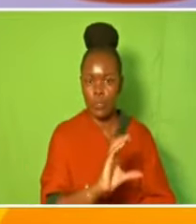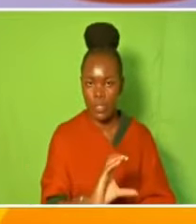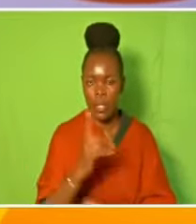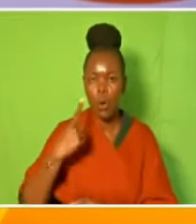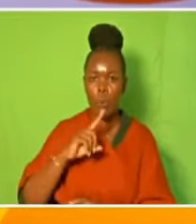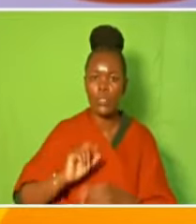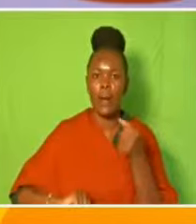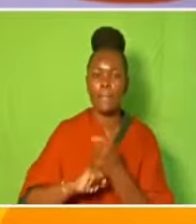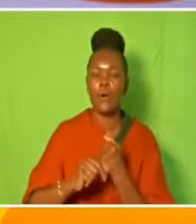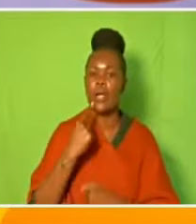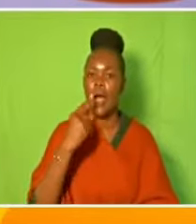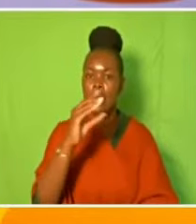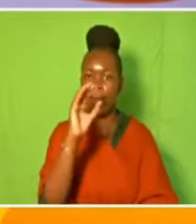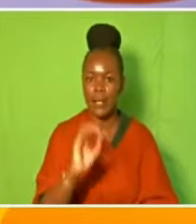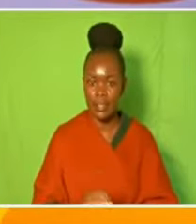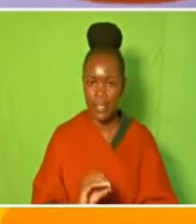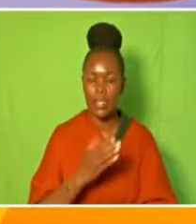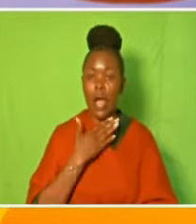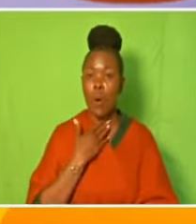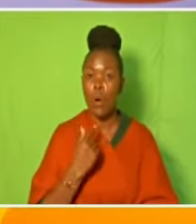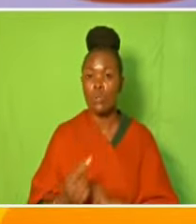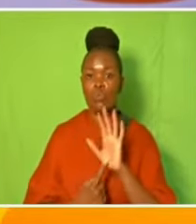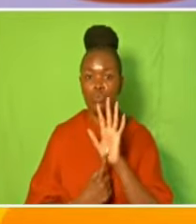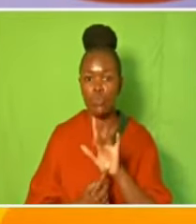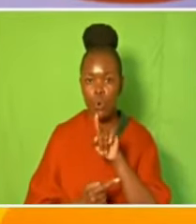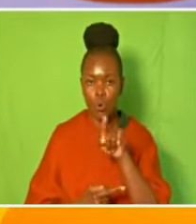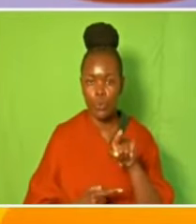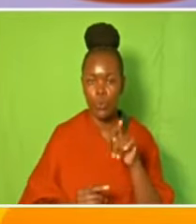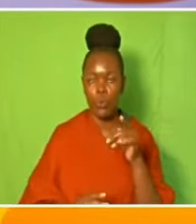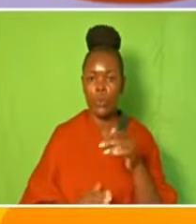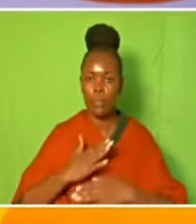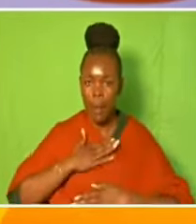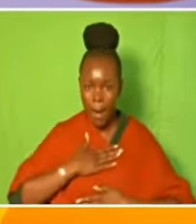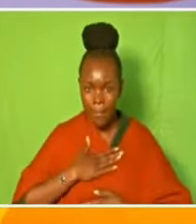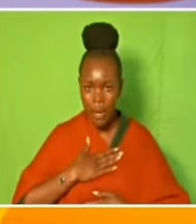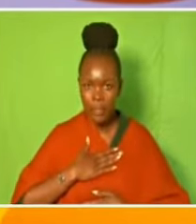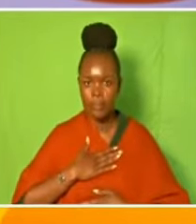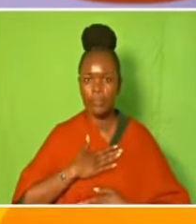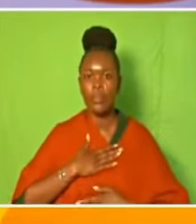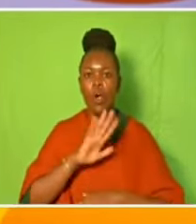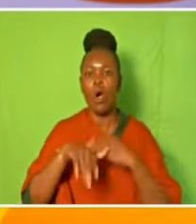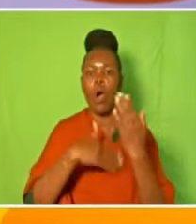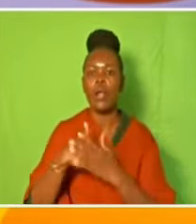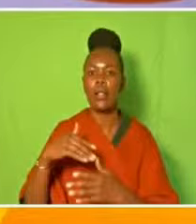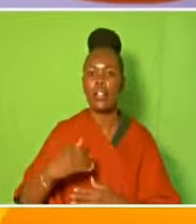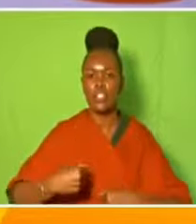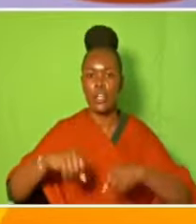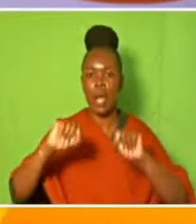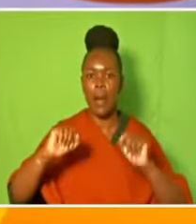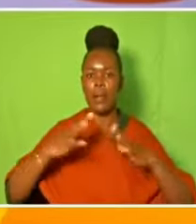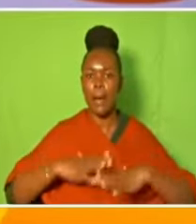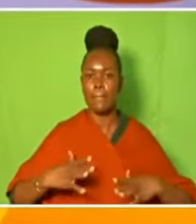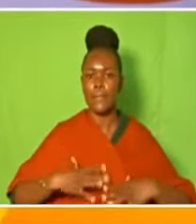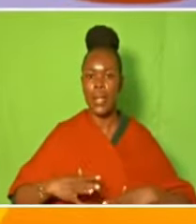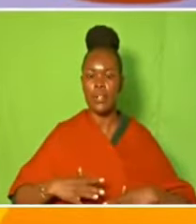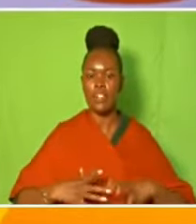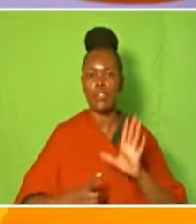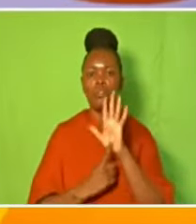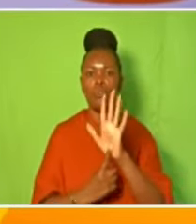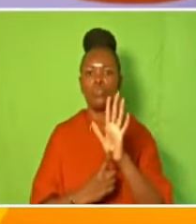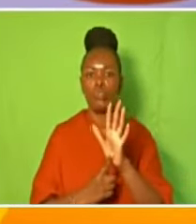100% na ningetaka kuonesha kwa heshima kwa machairman tu tupatie our party leader.